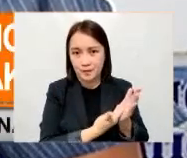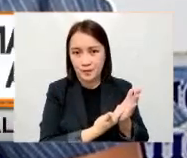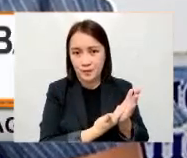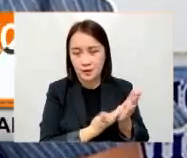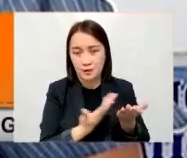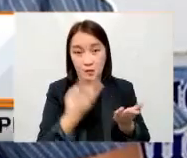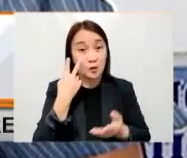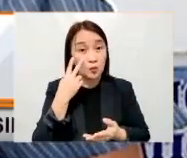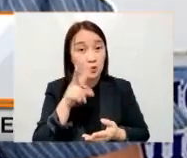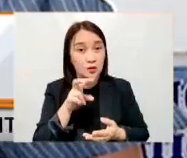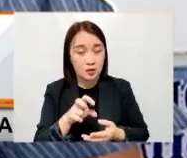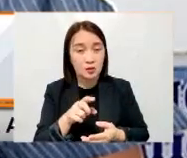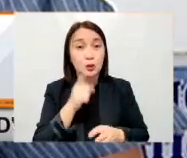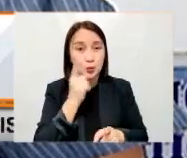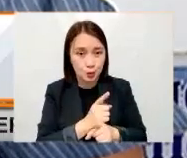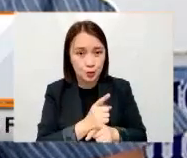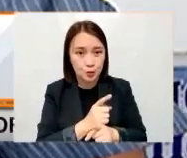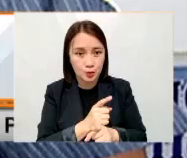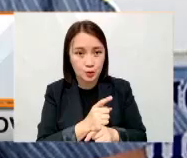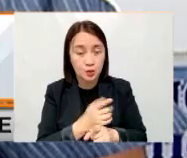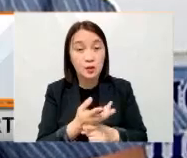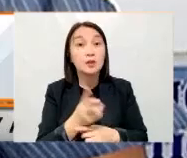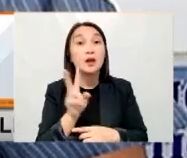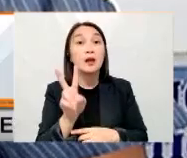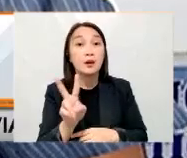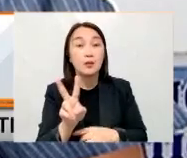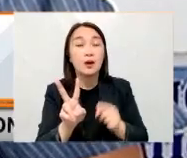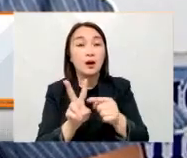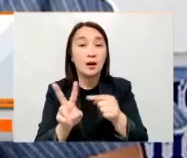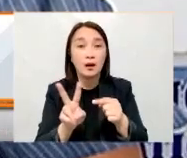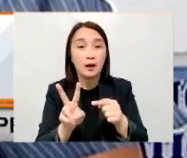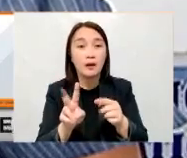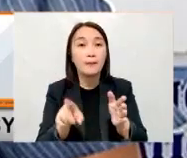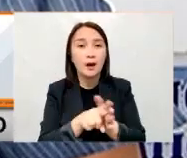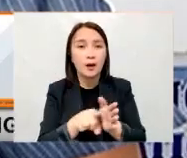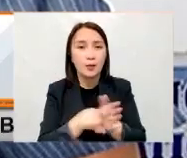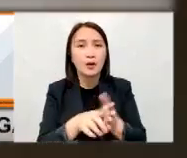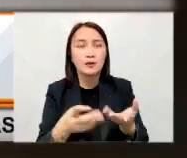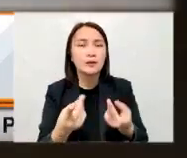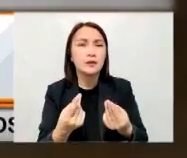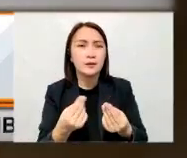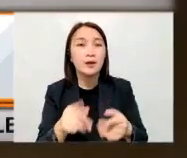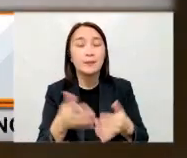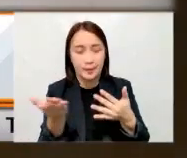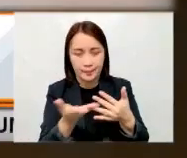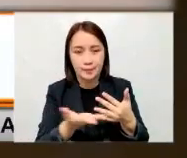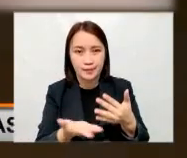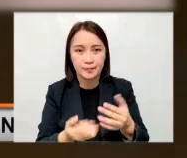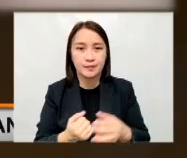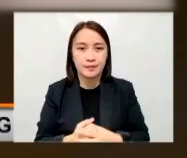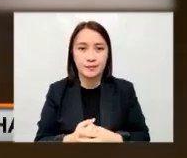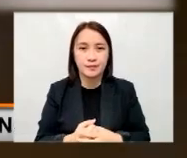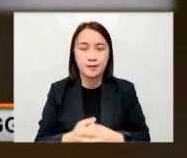na magtuturo na talagang magsasabi na itong dalawa ay may nilabag, ay ito po ay ating sasampahan ng kaukulang demanda.